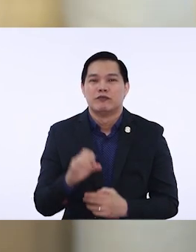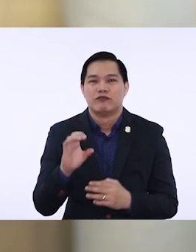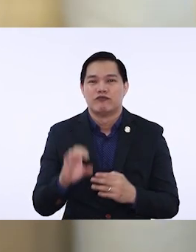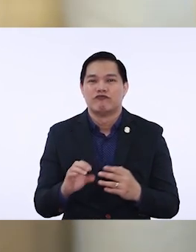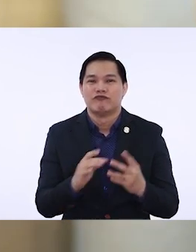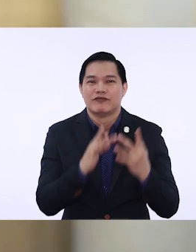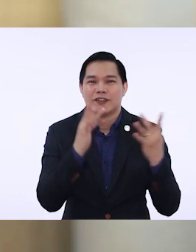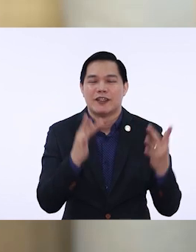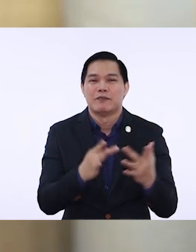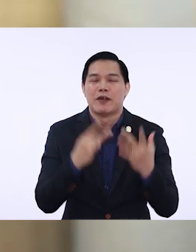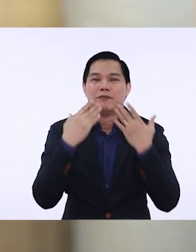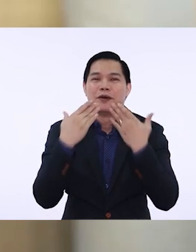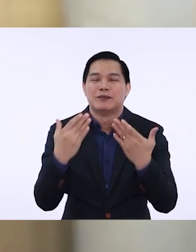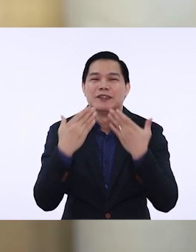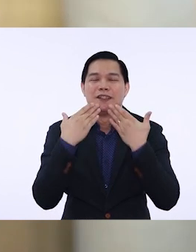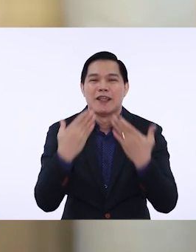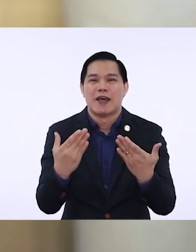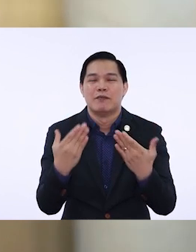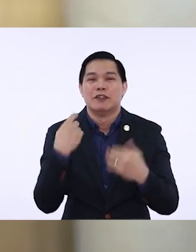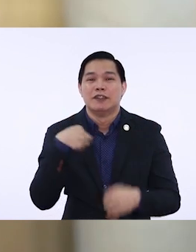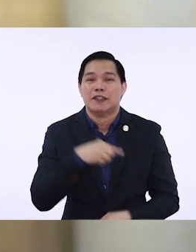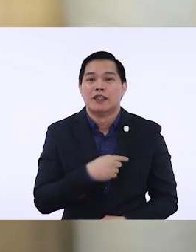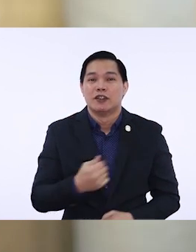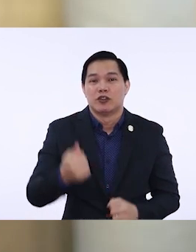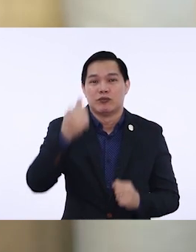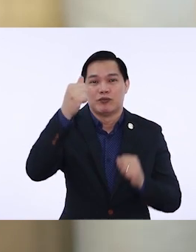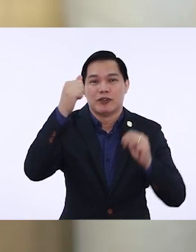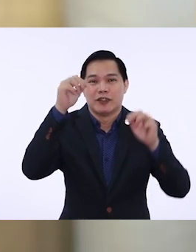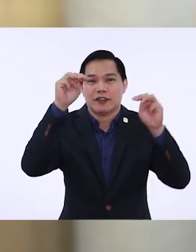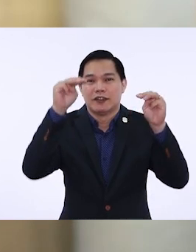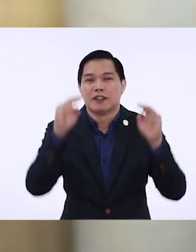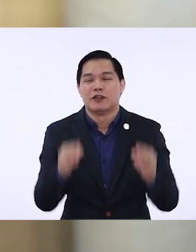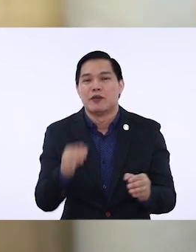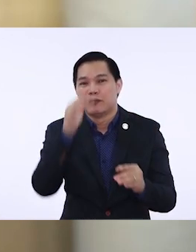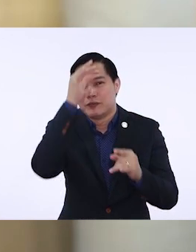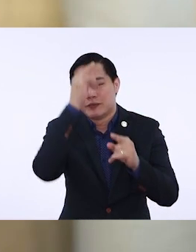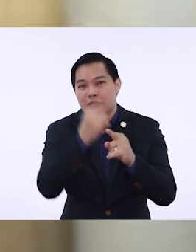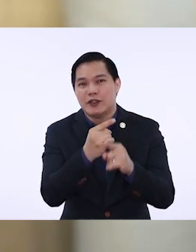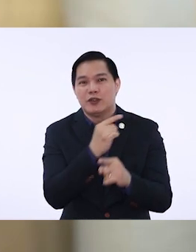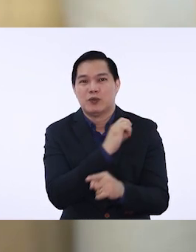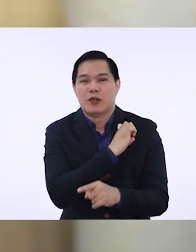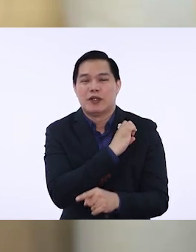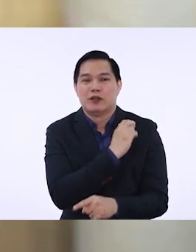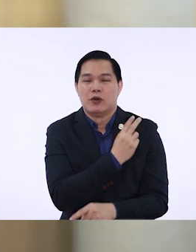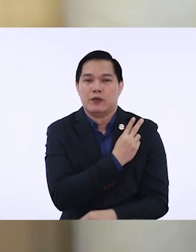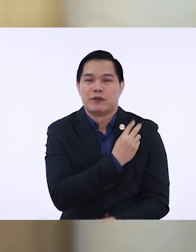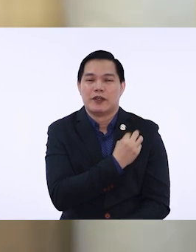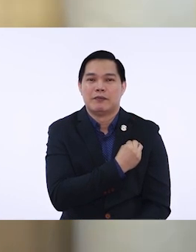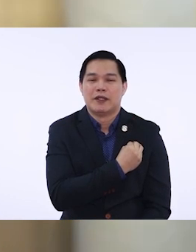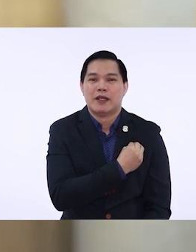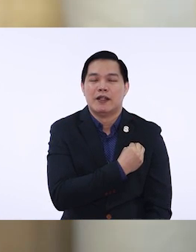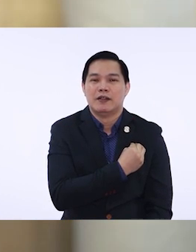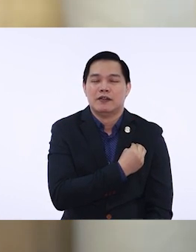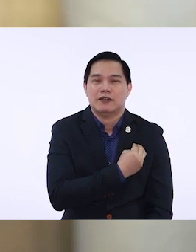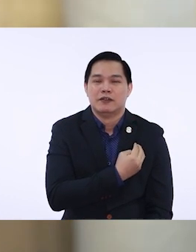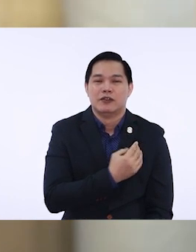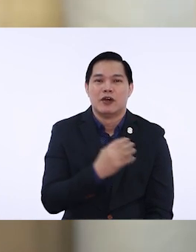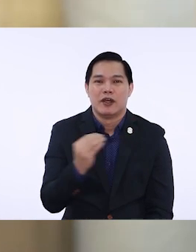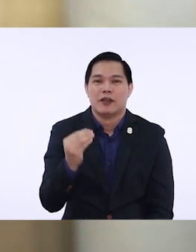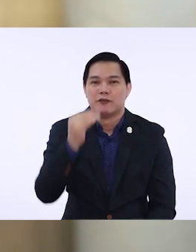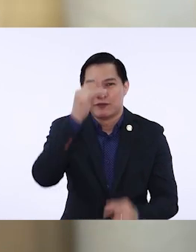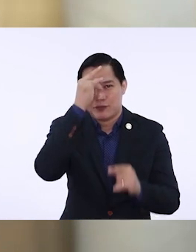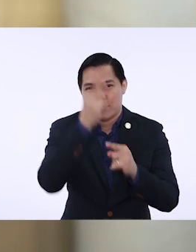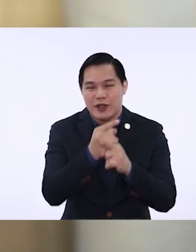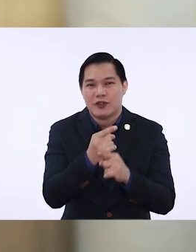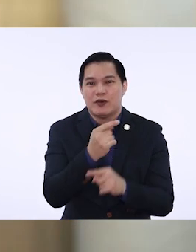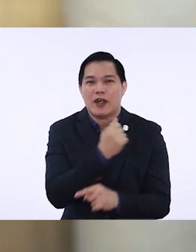na nagpapasalamat po sa ating tagapamahalang pangkalahatan, ang kapatid na Eduardo V. Manalo, at sa kapatid